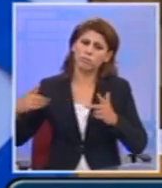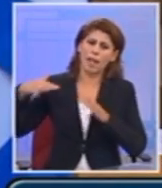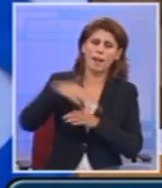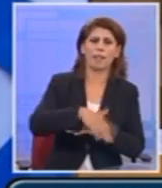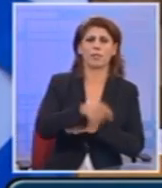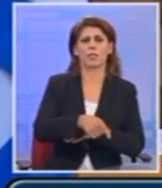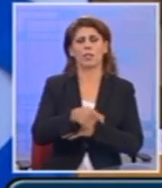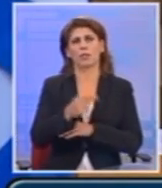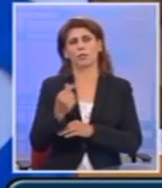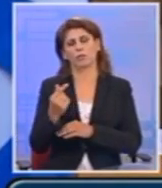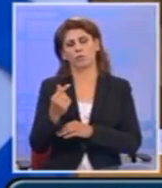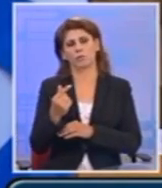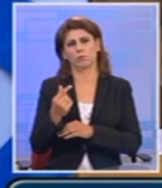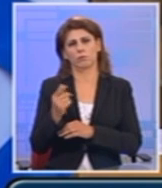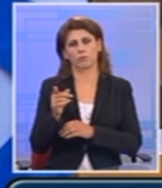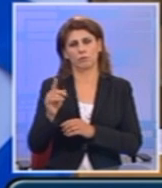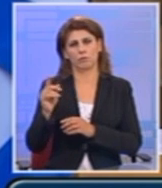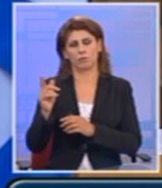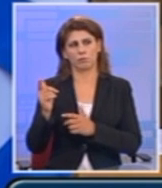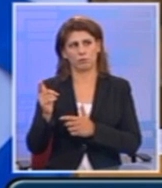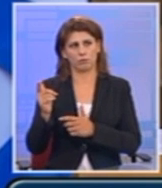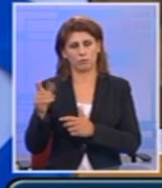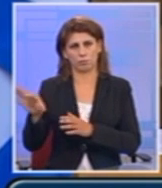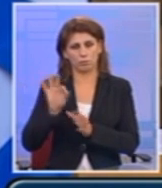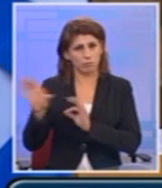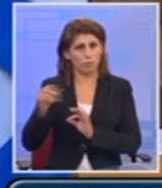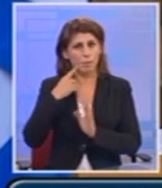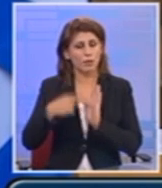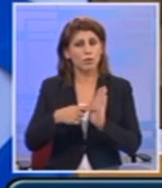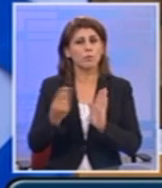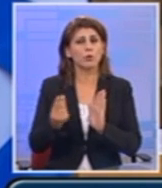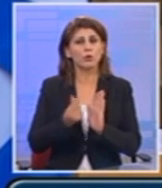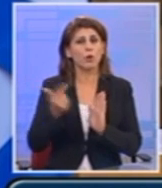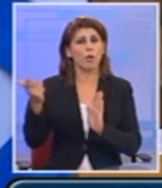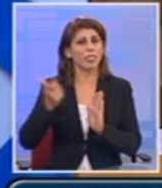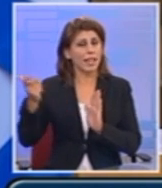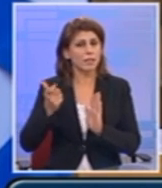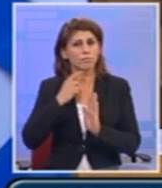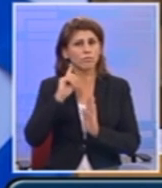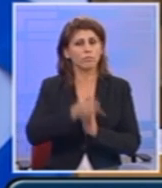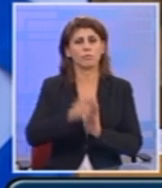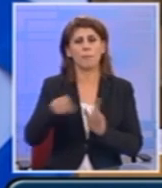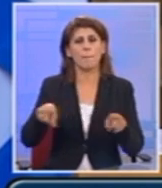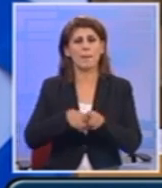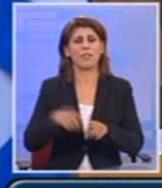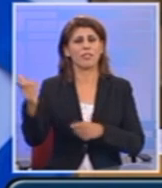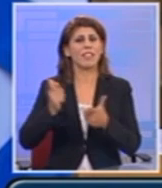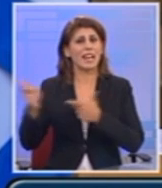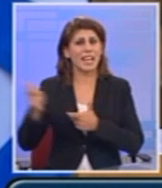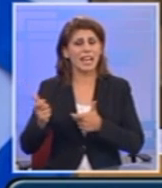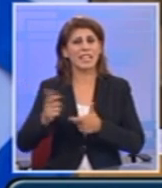το αντικείμενο που έχει να κάνει με το πώς οι δανειστές επέβαλαν μαζί με τις δανειακές